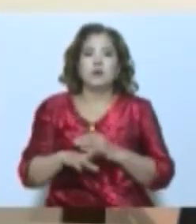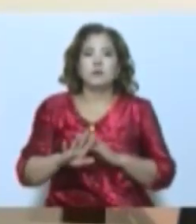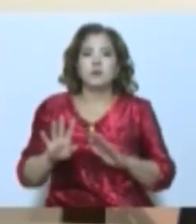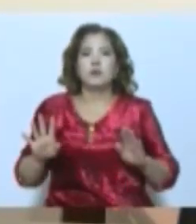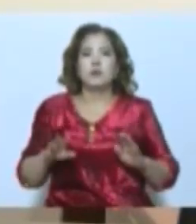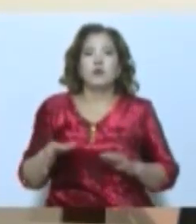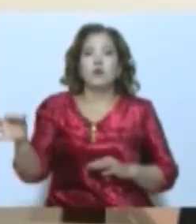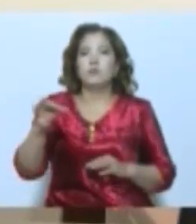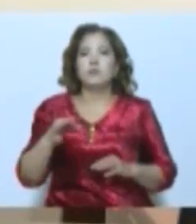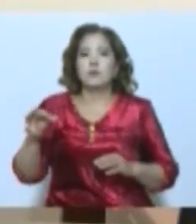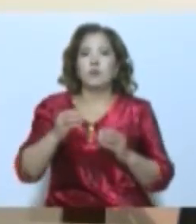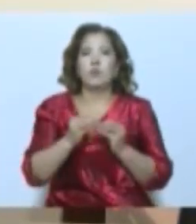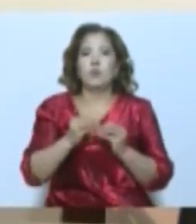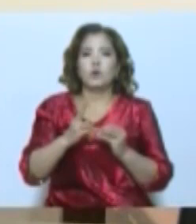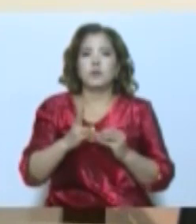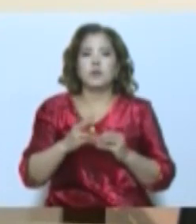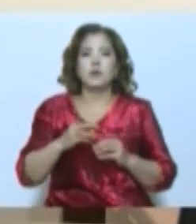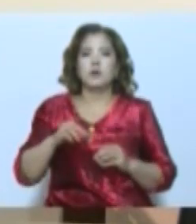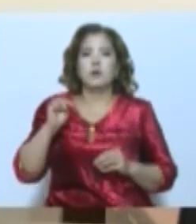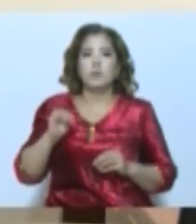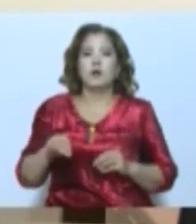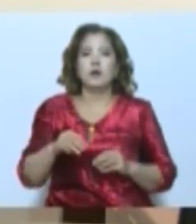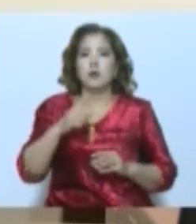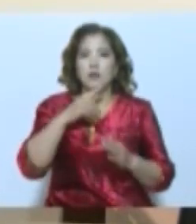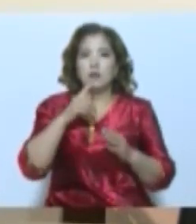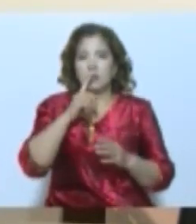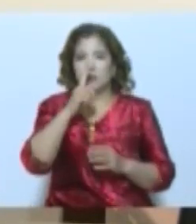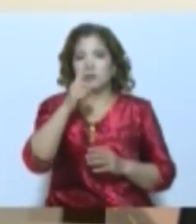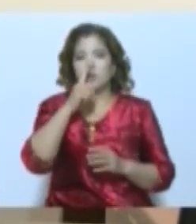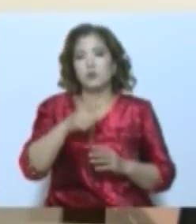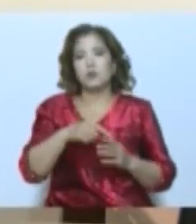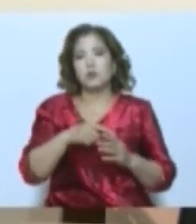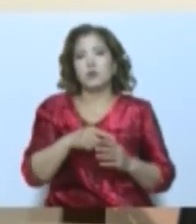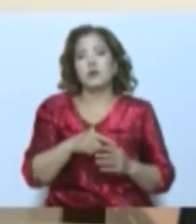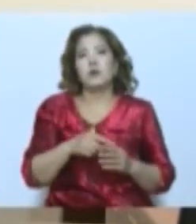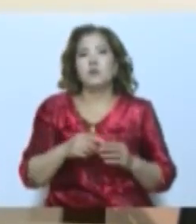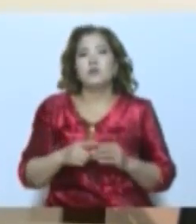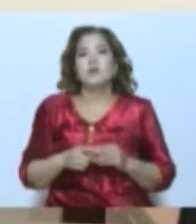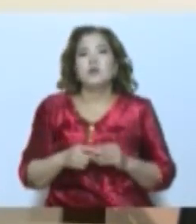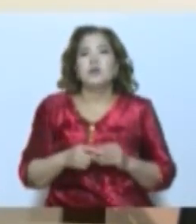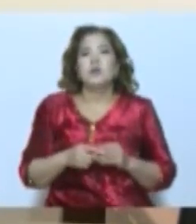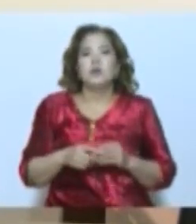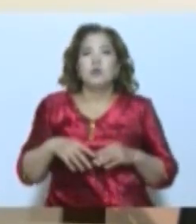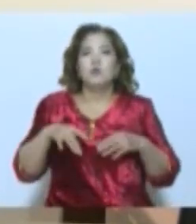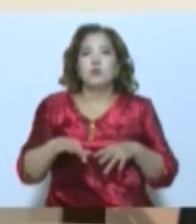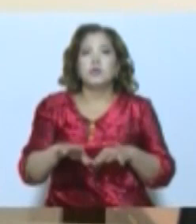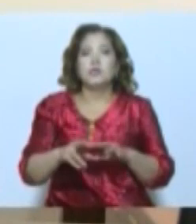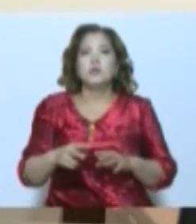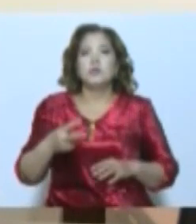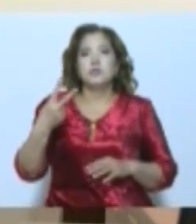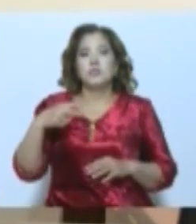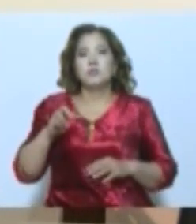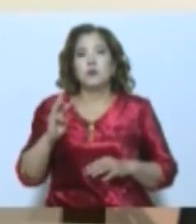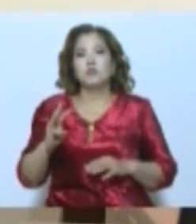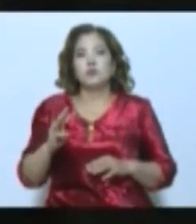бойынша 12 мыңға жуық алимент өндіру бойынша атқарылған жұмыстары бар. Оның орындалғаны 23, нақты